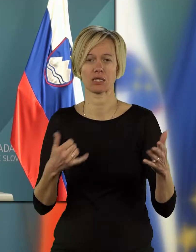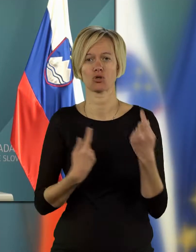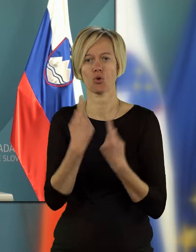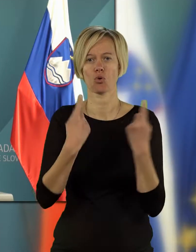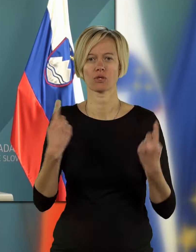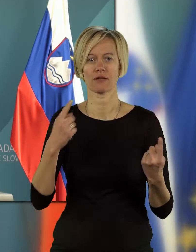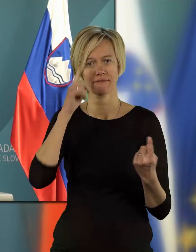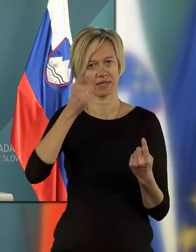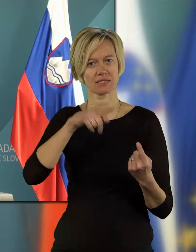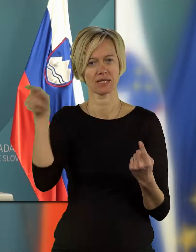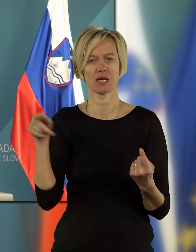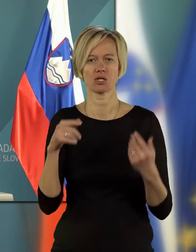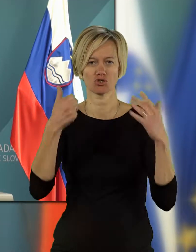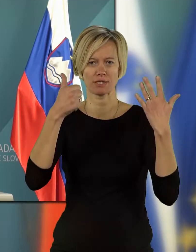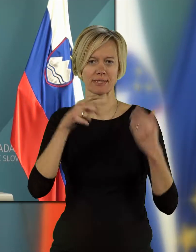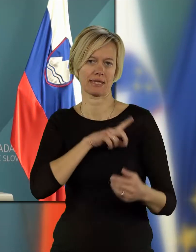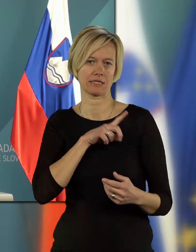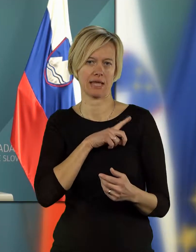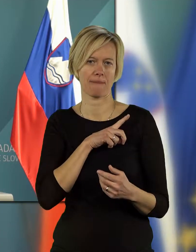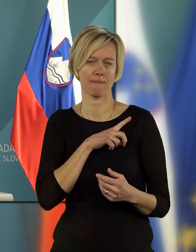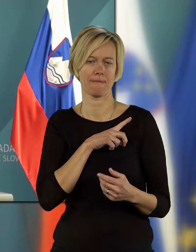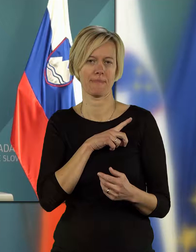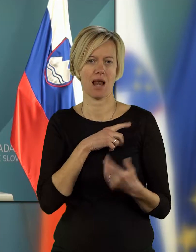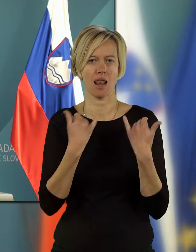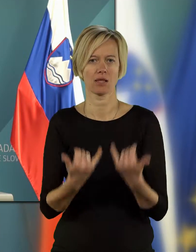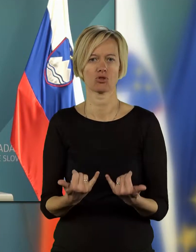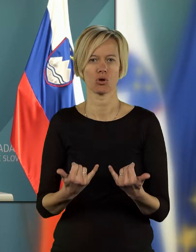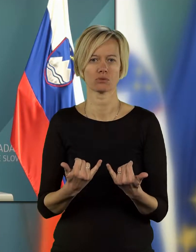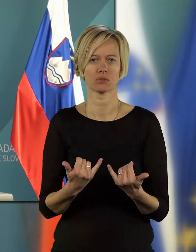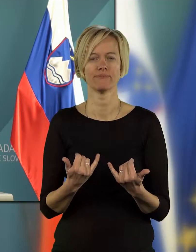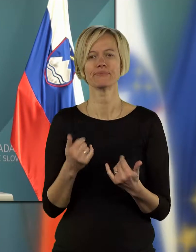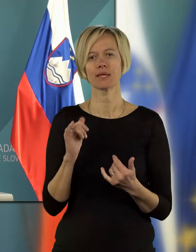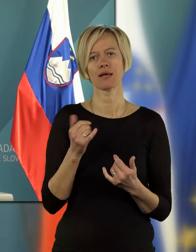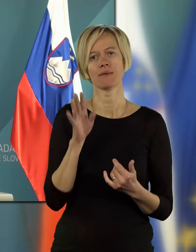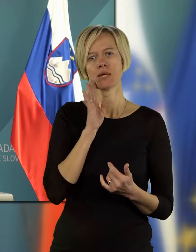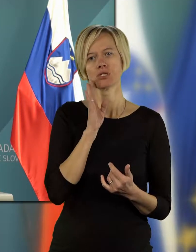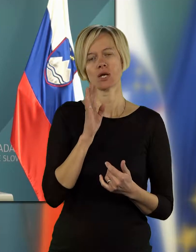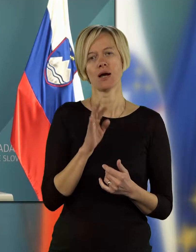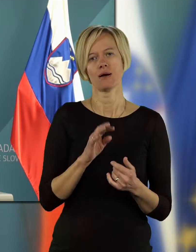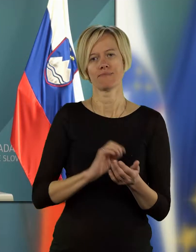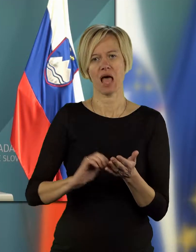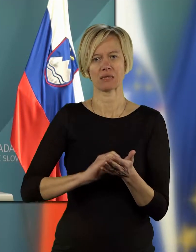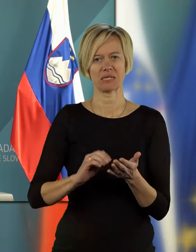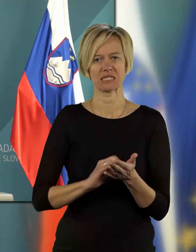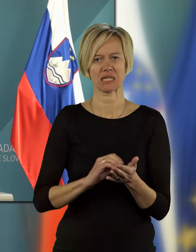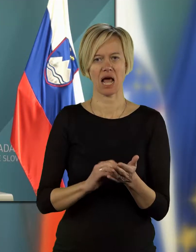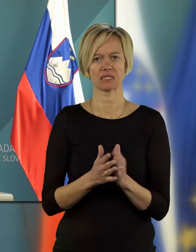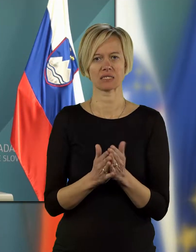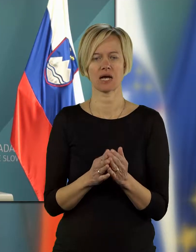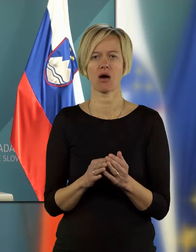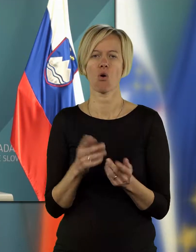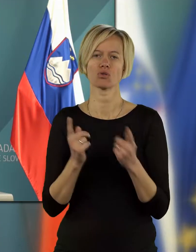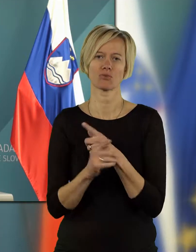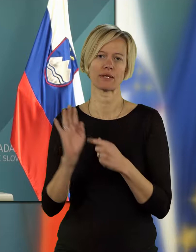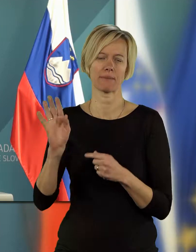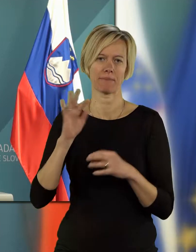zadnjih dogodkih, veste, da 6. decembra letos je ameriška administracija oziroma